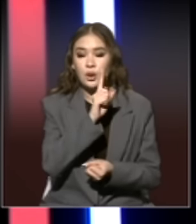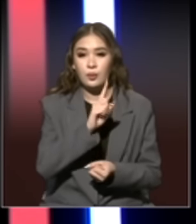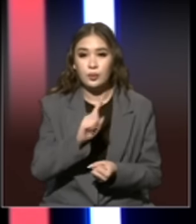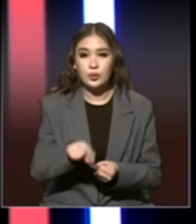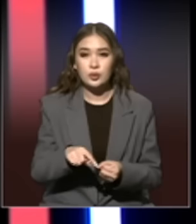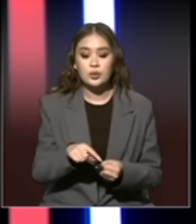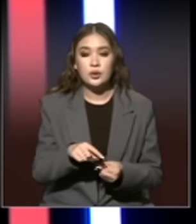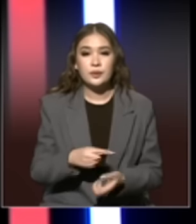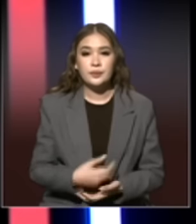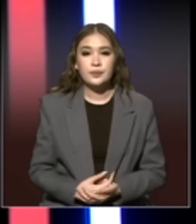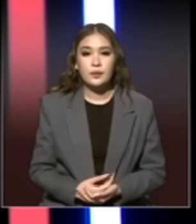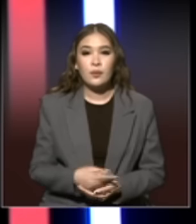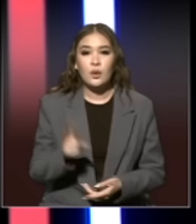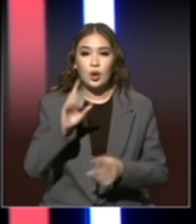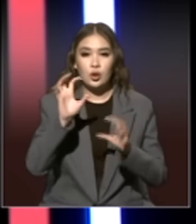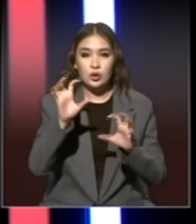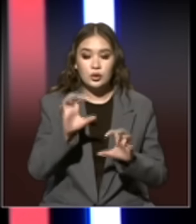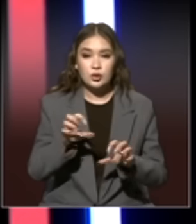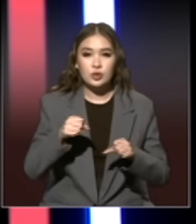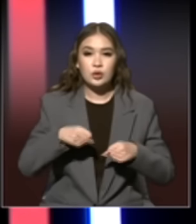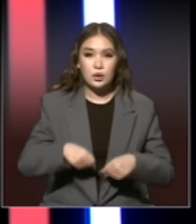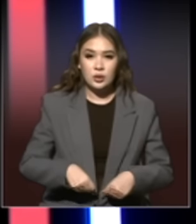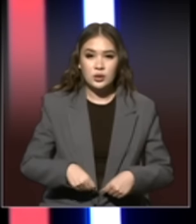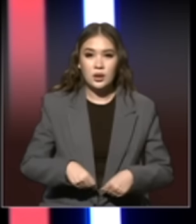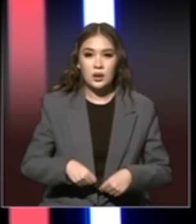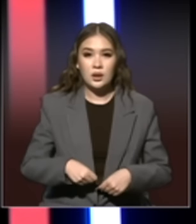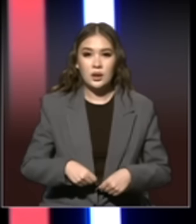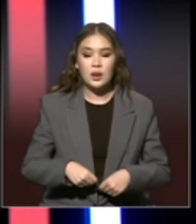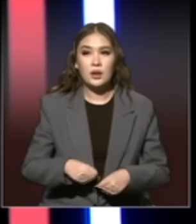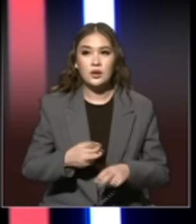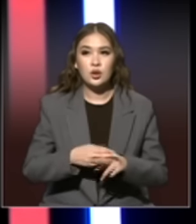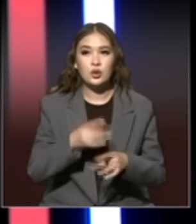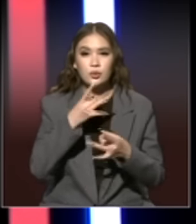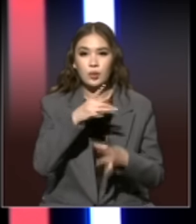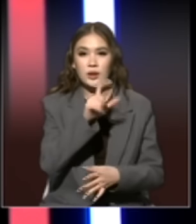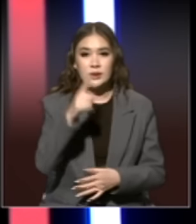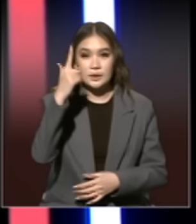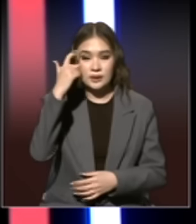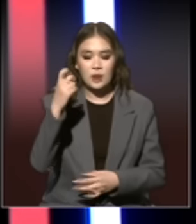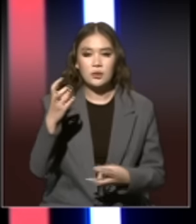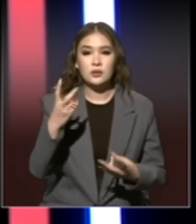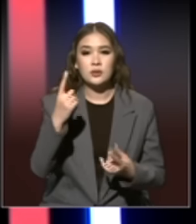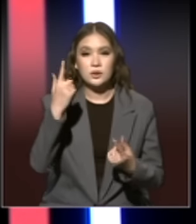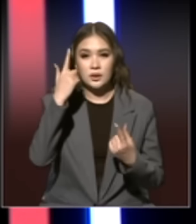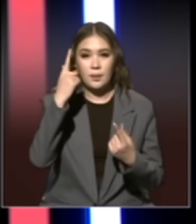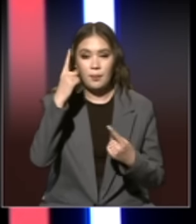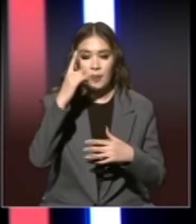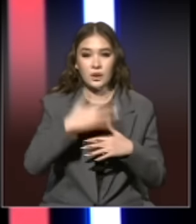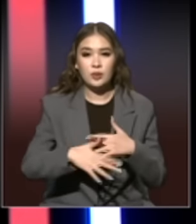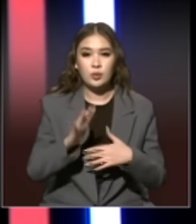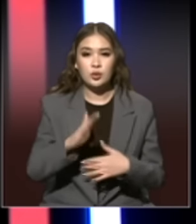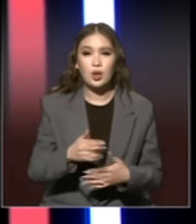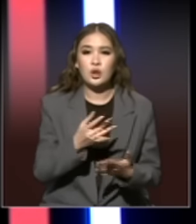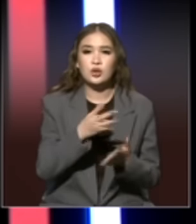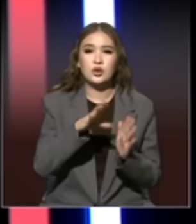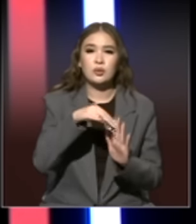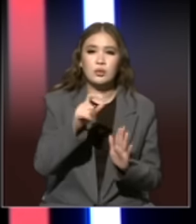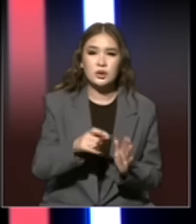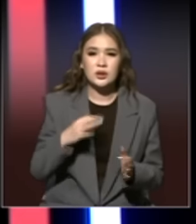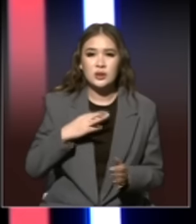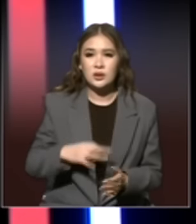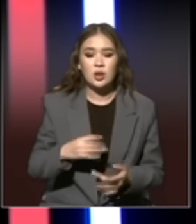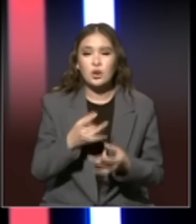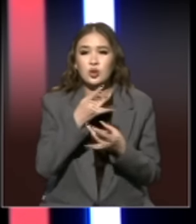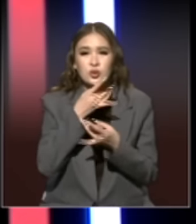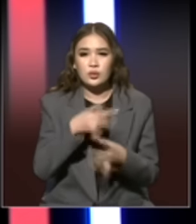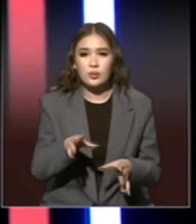заңды құқықтық нигилизмнен құтылған жағдайда ғана кез келген азамат, ол министрдің баласы болсын, ол депутаттың баласы болсын, ол қарапайым